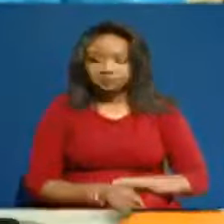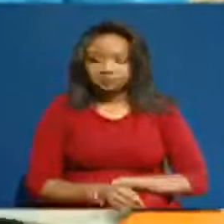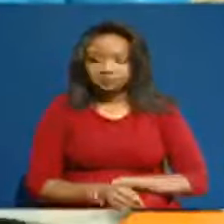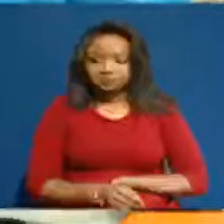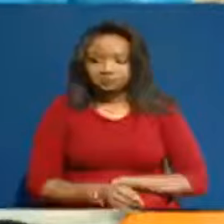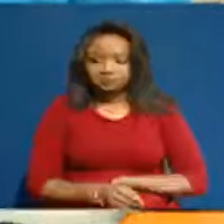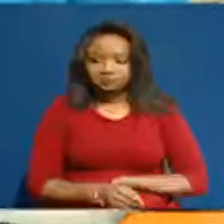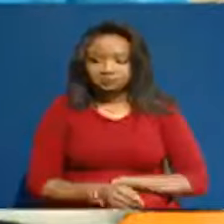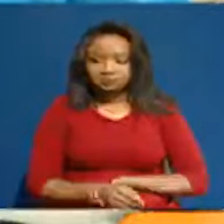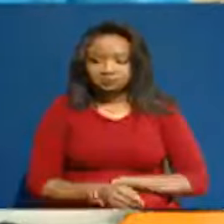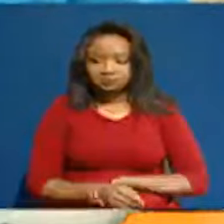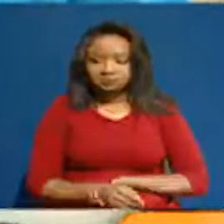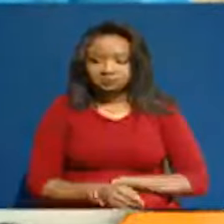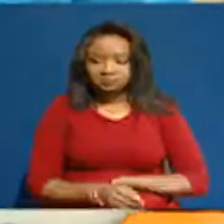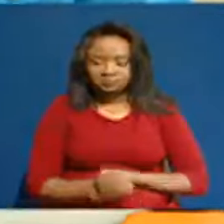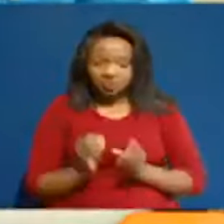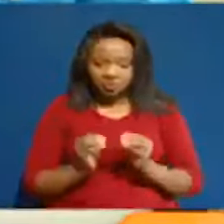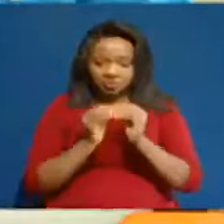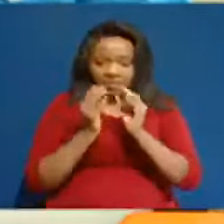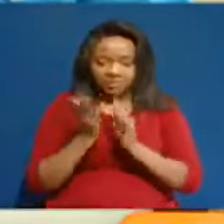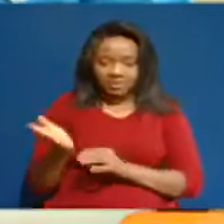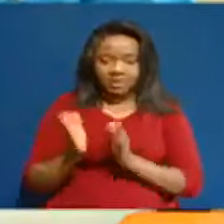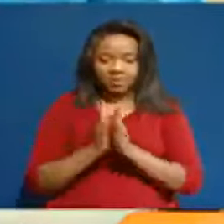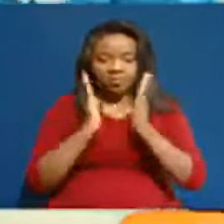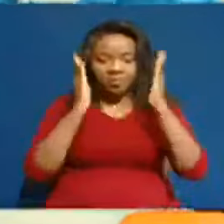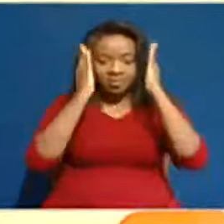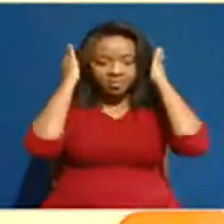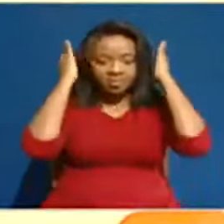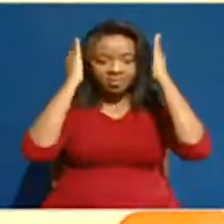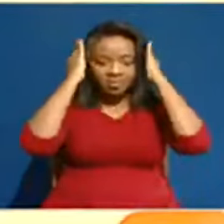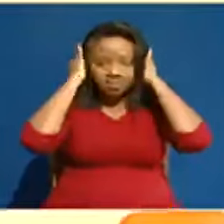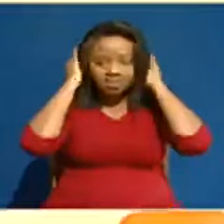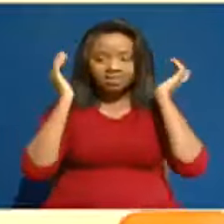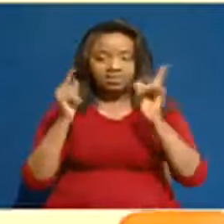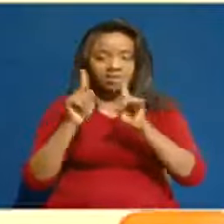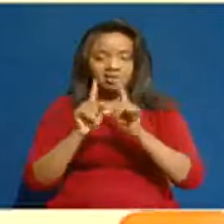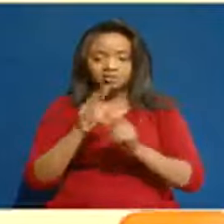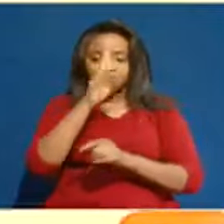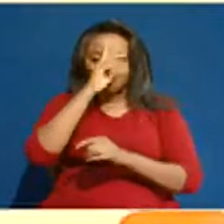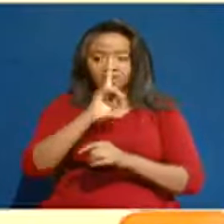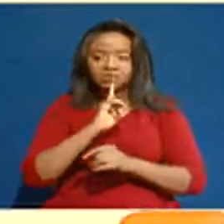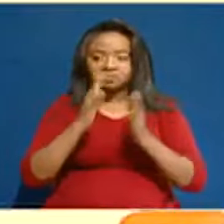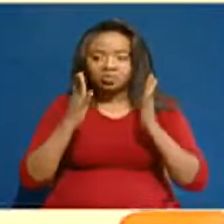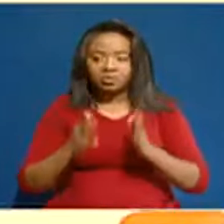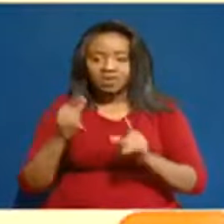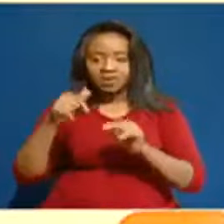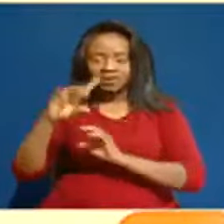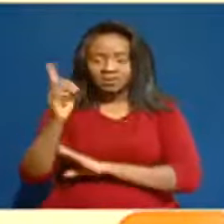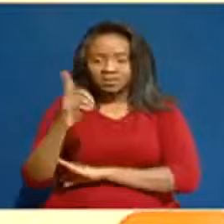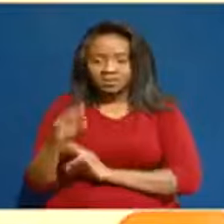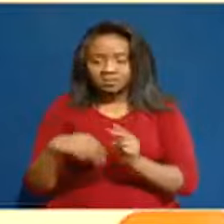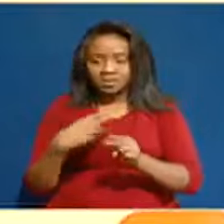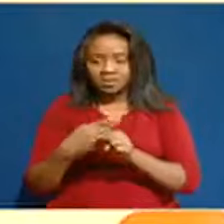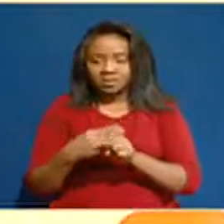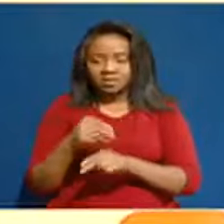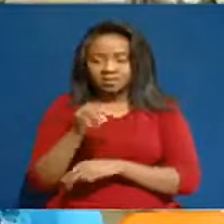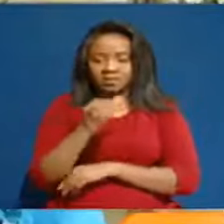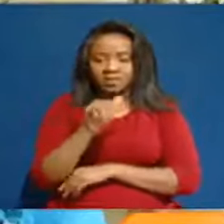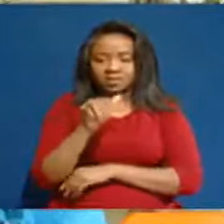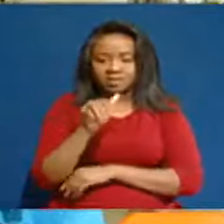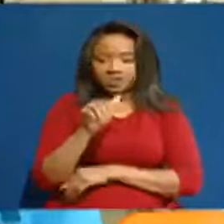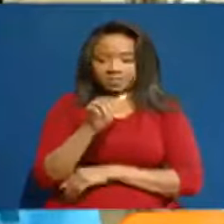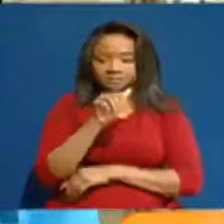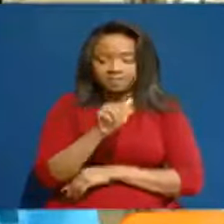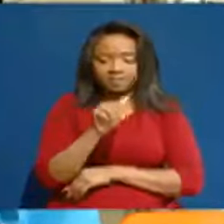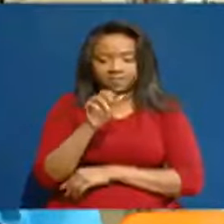Hapa tulikutana naye waziri wa utalii Alfred Mutua pamoja na kamanda wa polisi Nairobi Adamson Bungei.